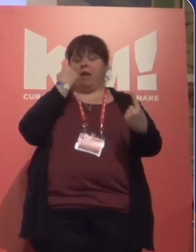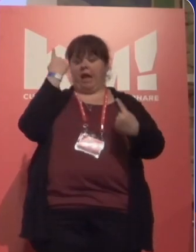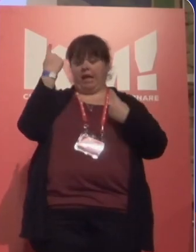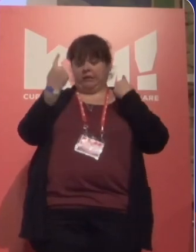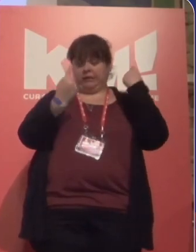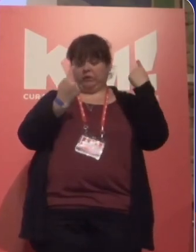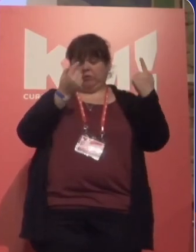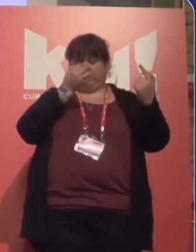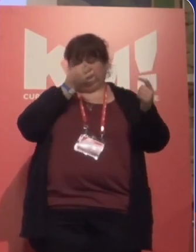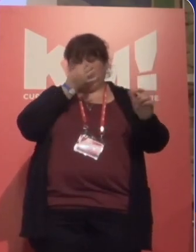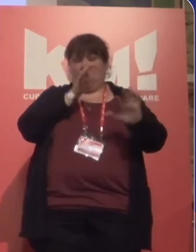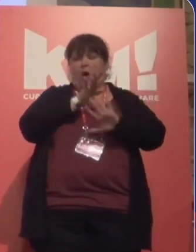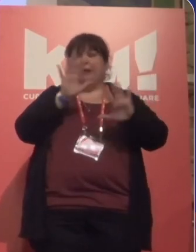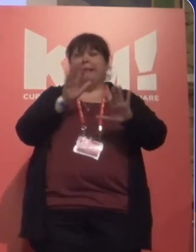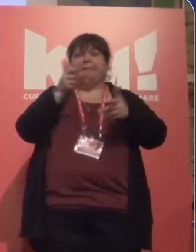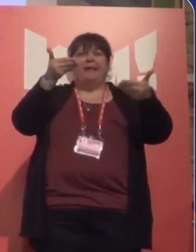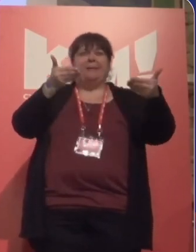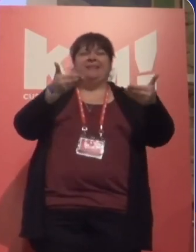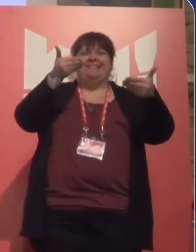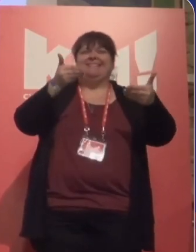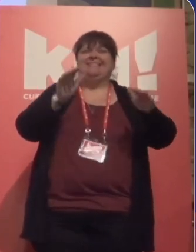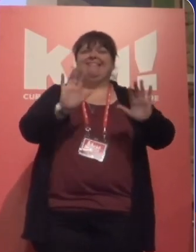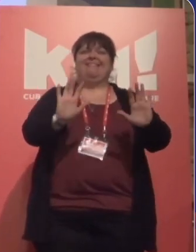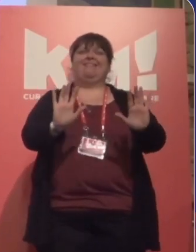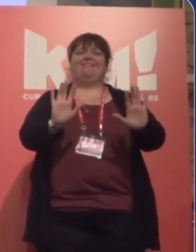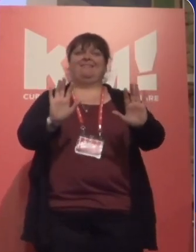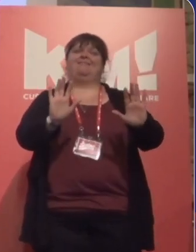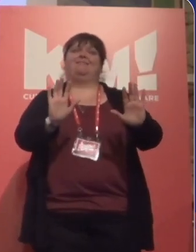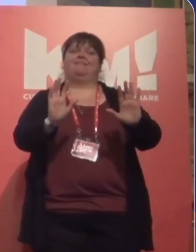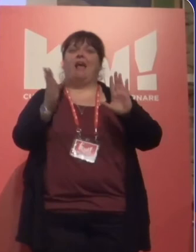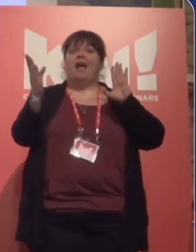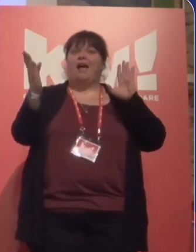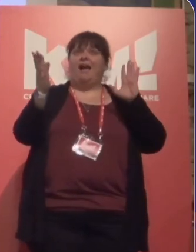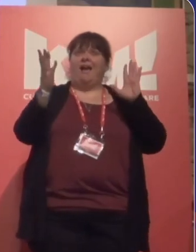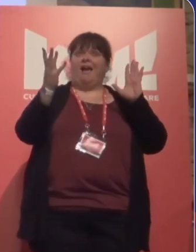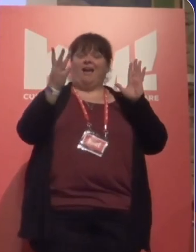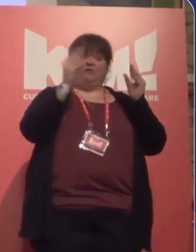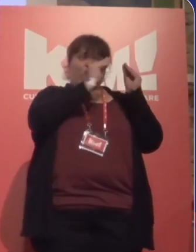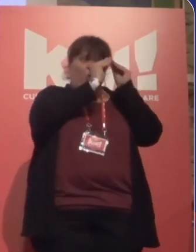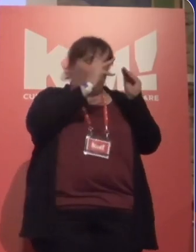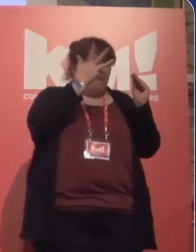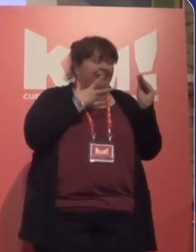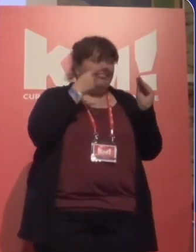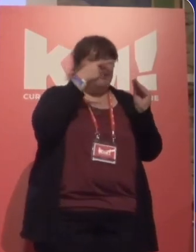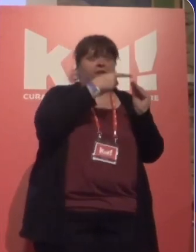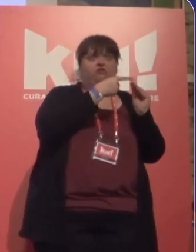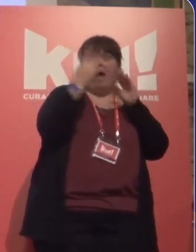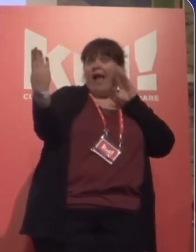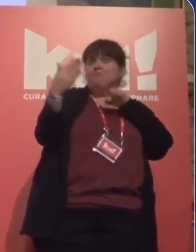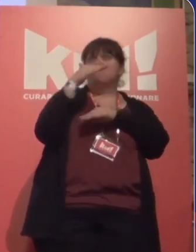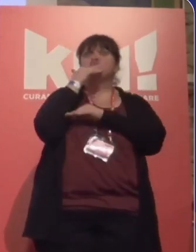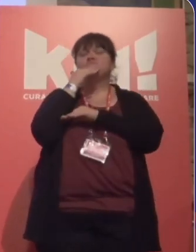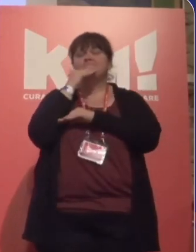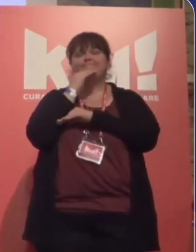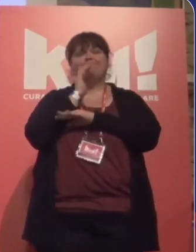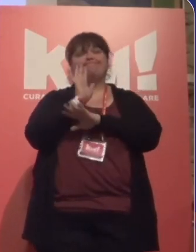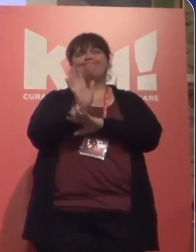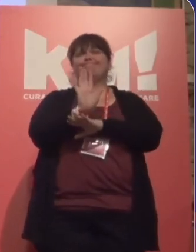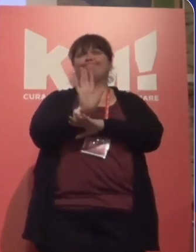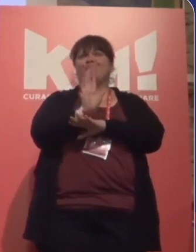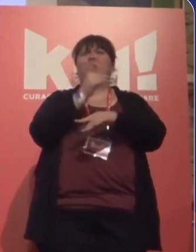che aveva in dotazione ma soprattutto con la retorica di cui ti eri dotato